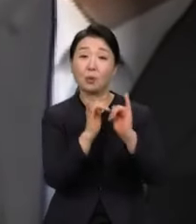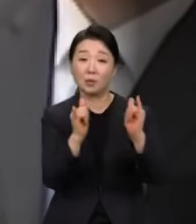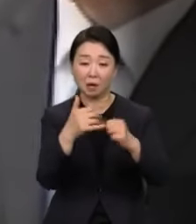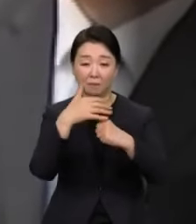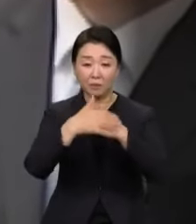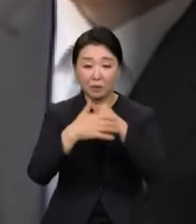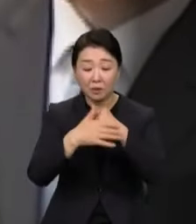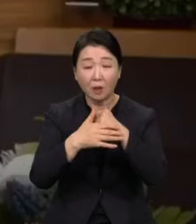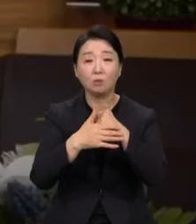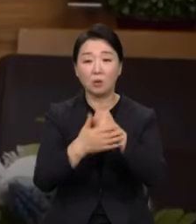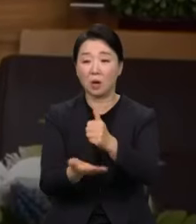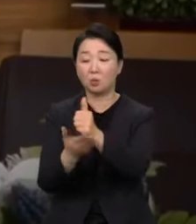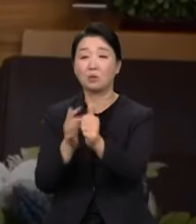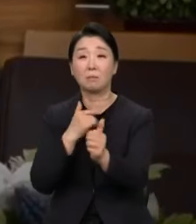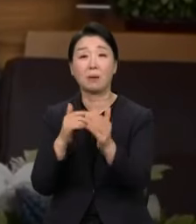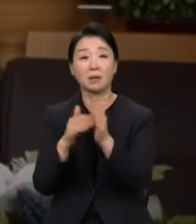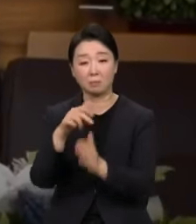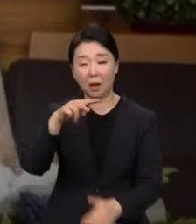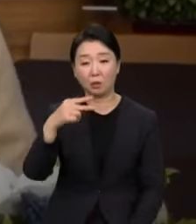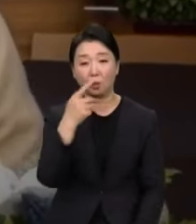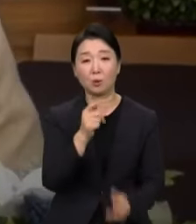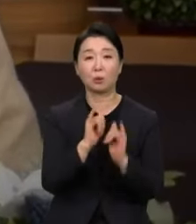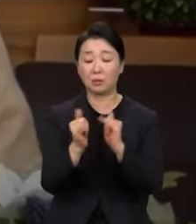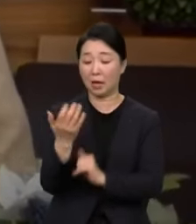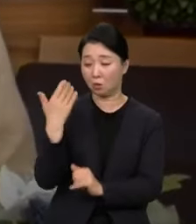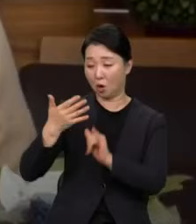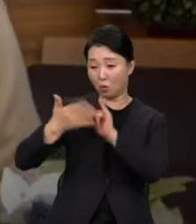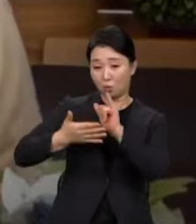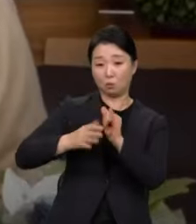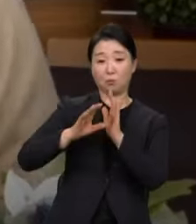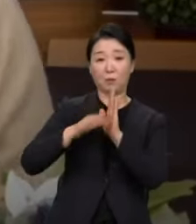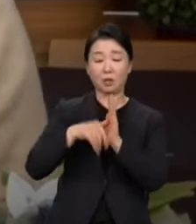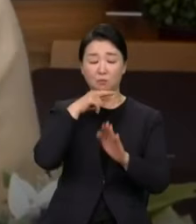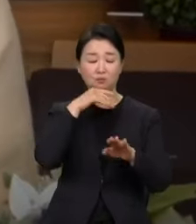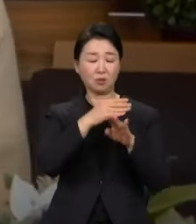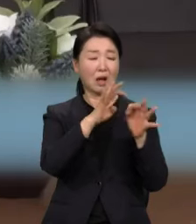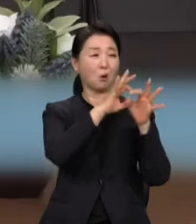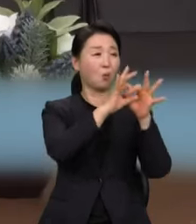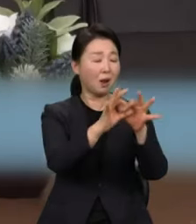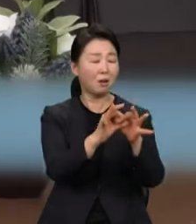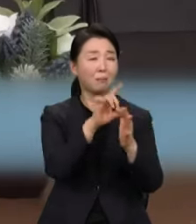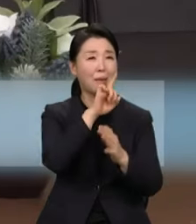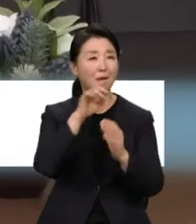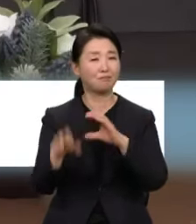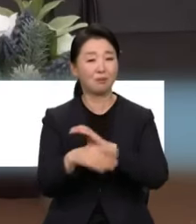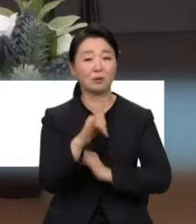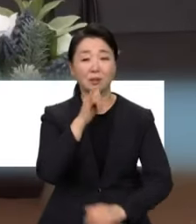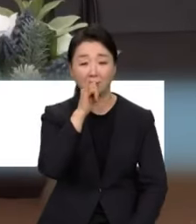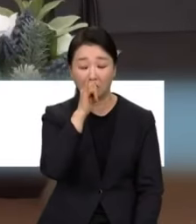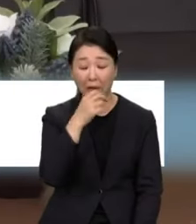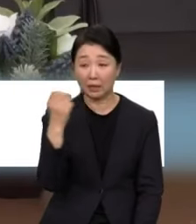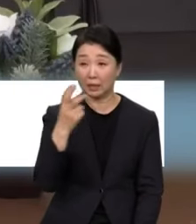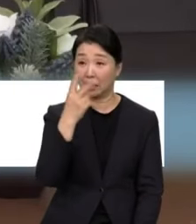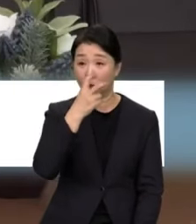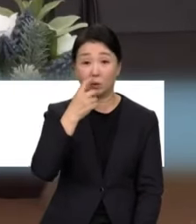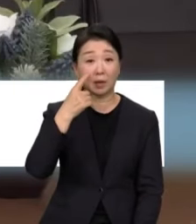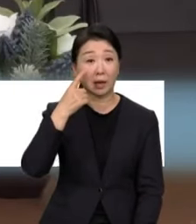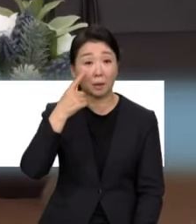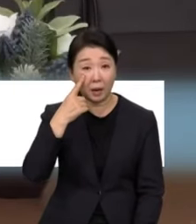공천을 받은 도 변호사는 과거 유튜브 방송에서 북한군 개입설을 제기했습니다. 재조사를 해보면